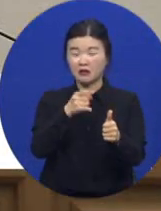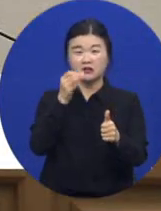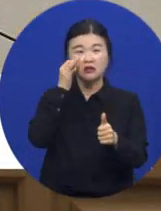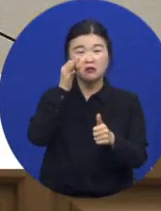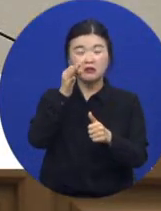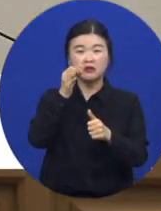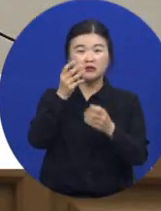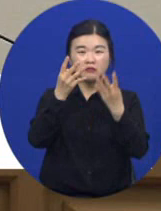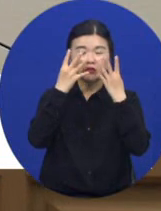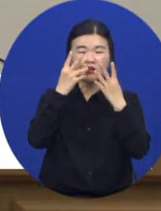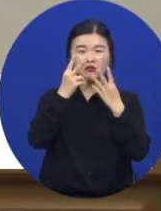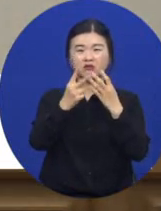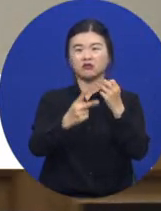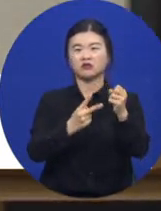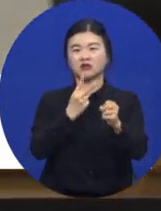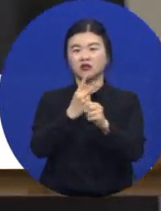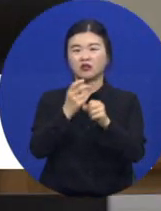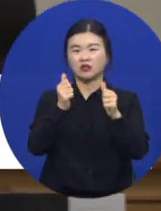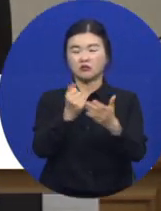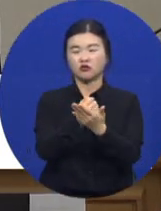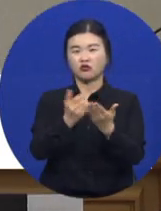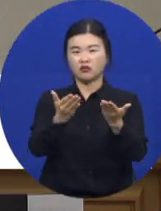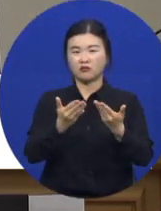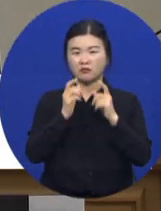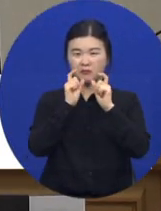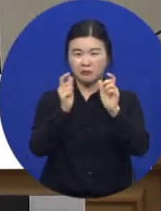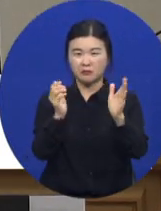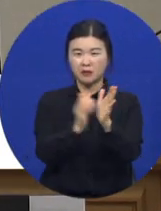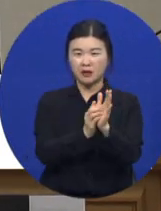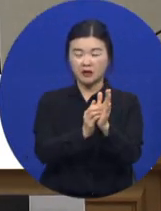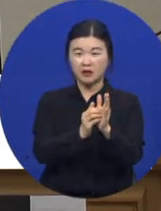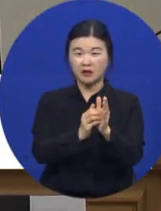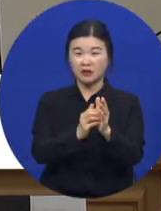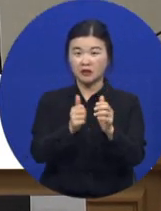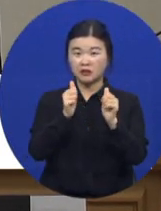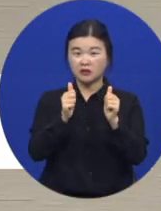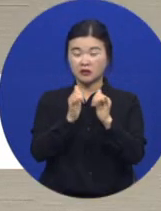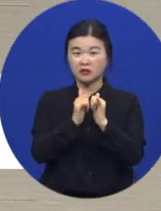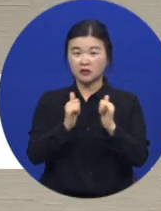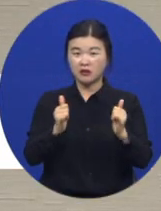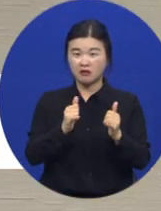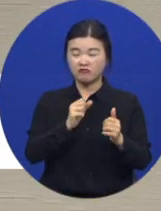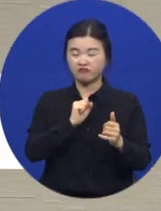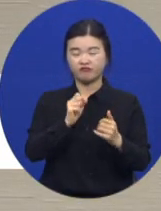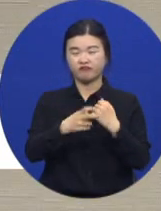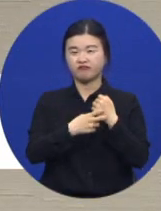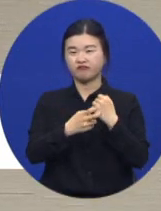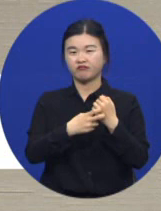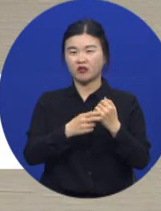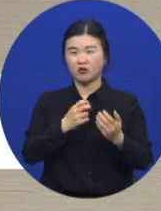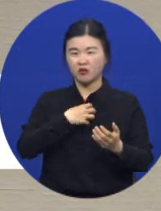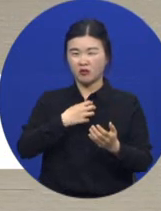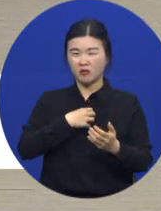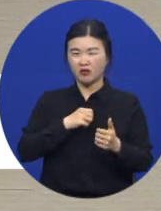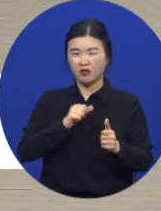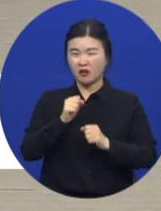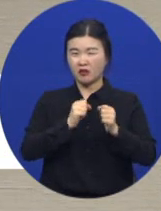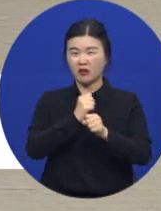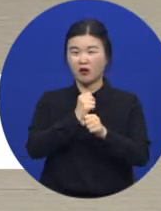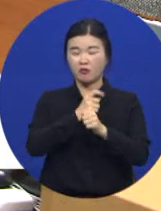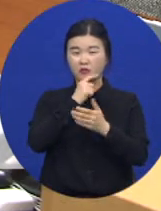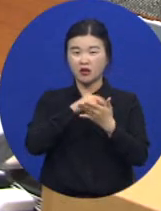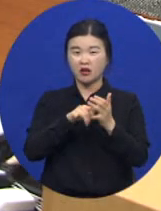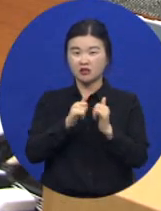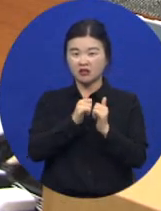10개월에 집행유예 2년을 선고했습니다. 신 부장판사는 비의료인이 위험한 행위를 했고 피해자에게